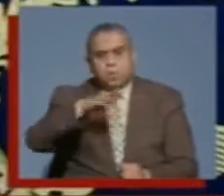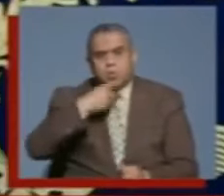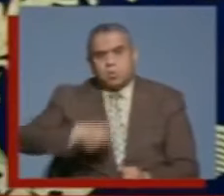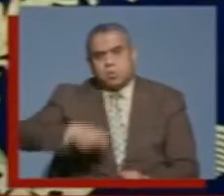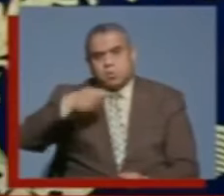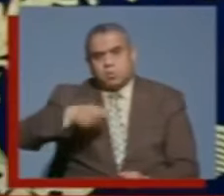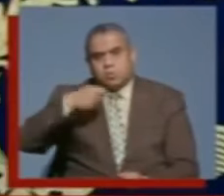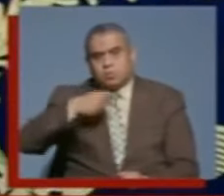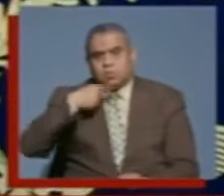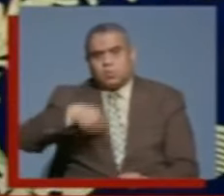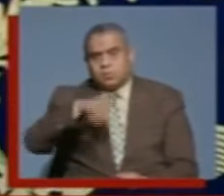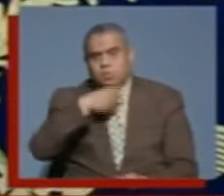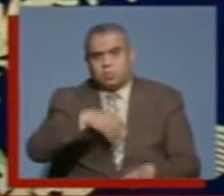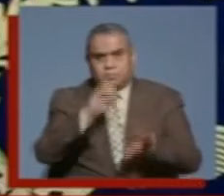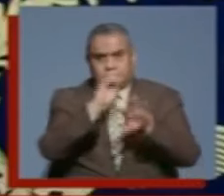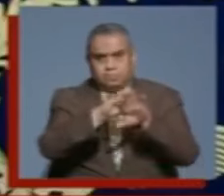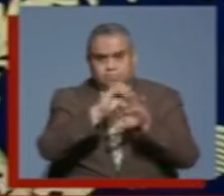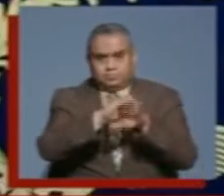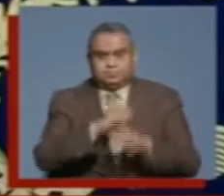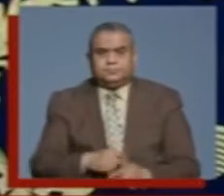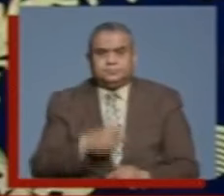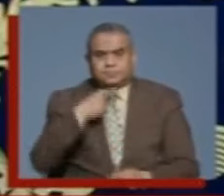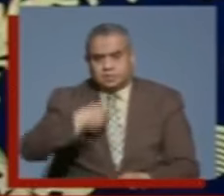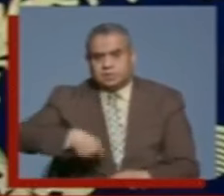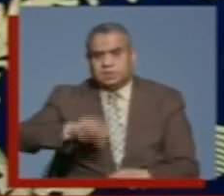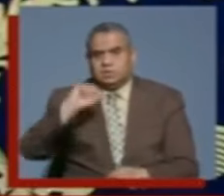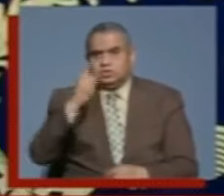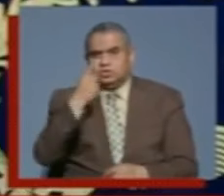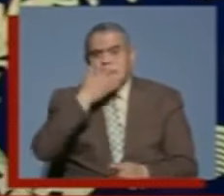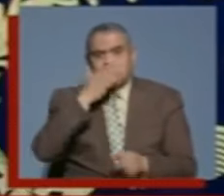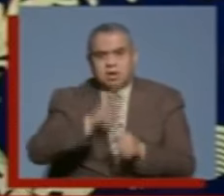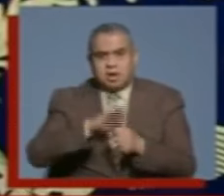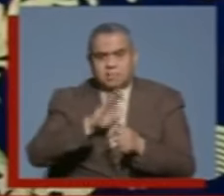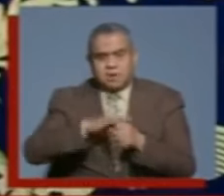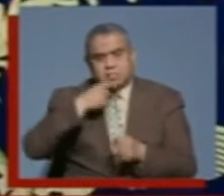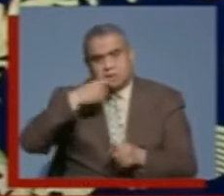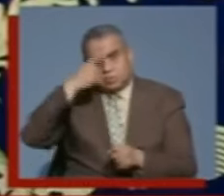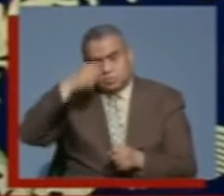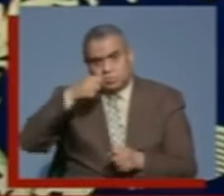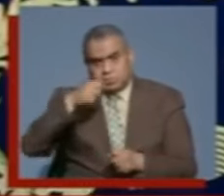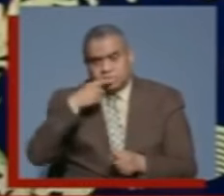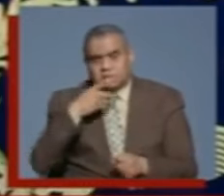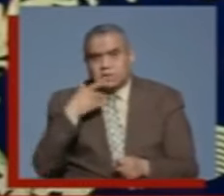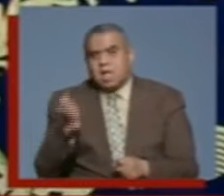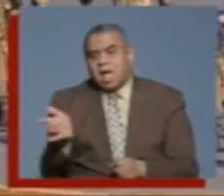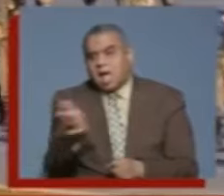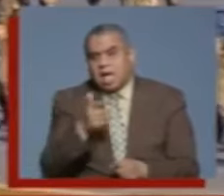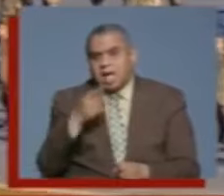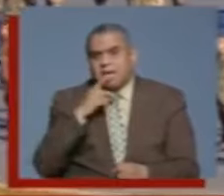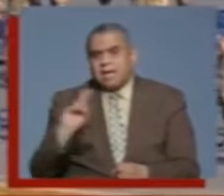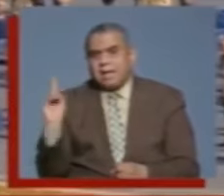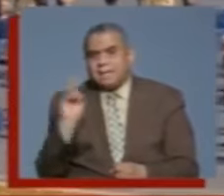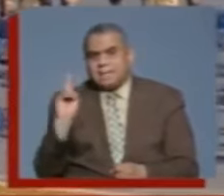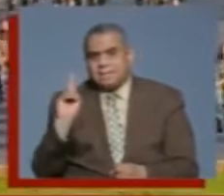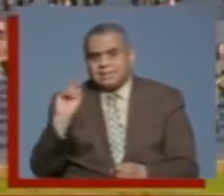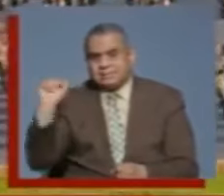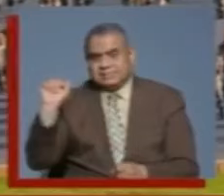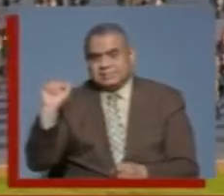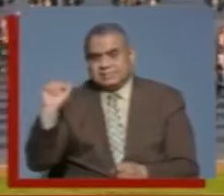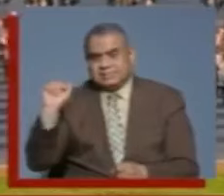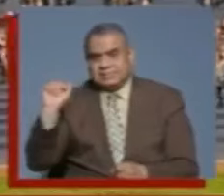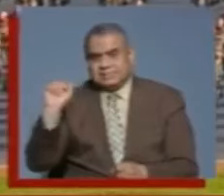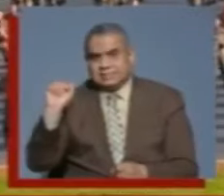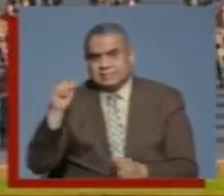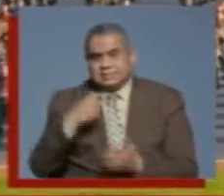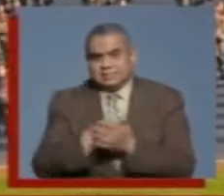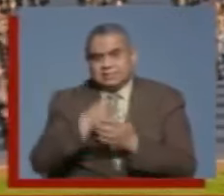لهم بشهر رمضان، وايضا اشقائنا المسيحيين بالايام اللي هي الصيام